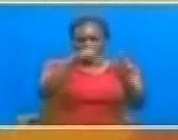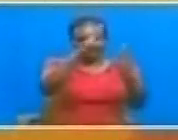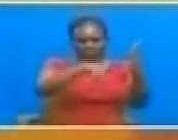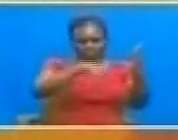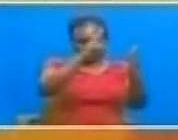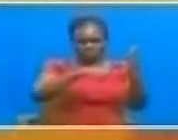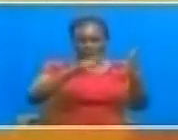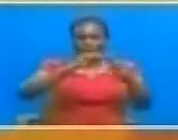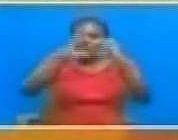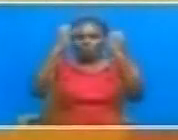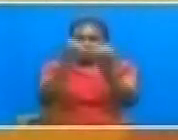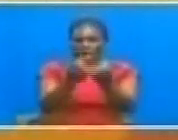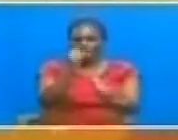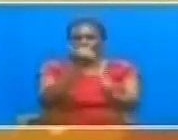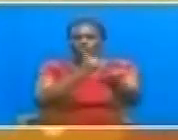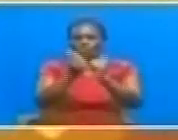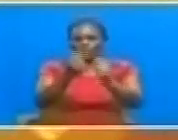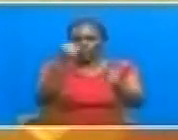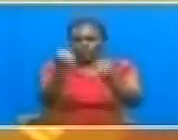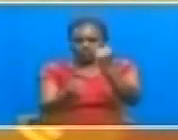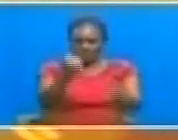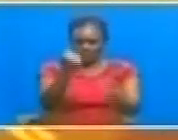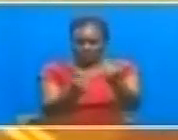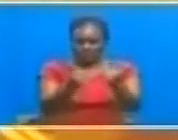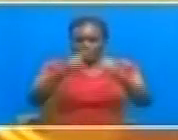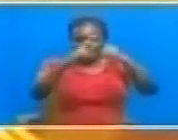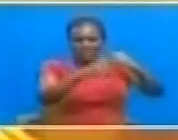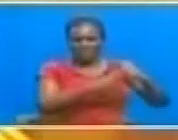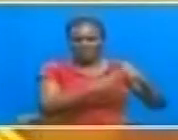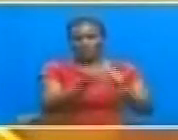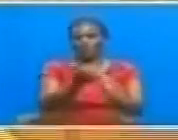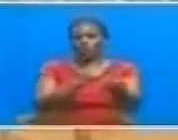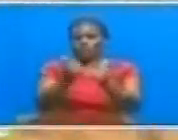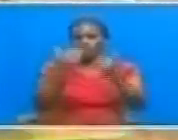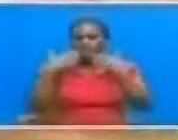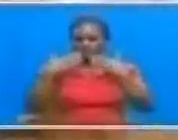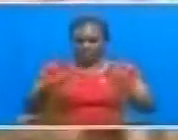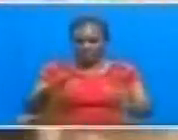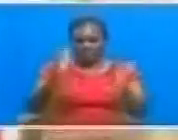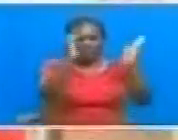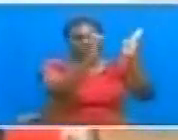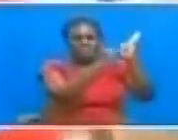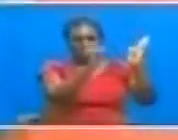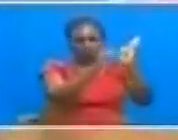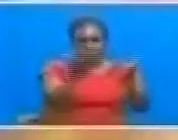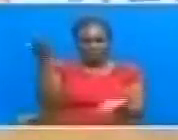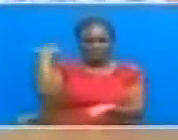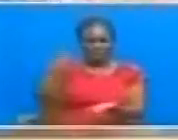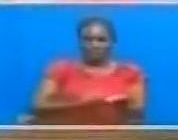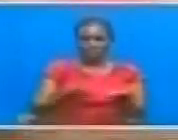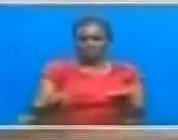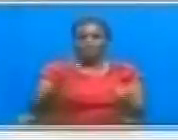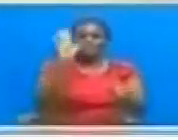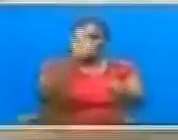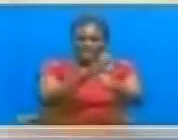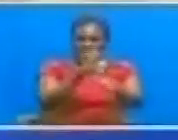msururu wa dunia wa mashindano ya magari. Msururu wa saba wa mashindano ya magari ulikamilika mjini Machakos juma lililopita, huku